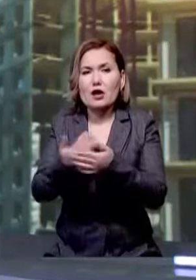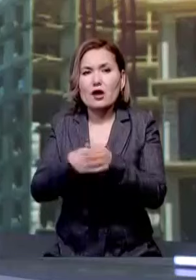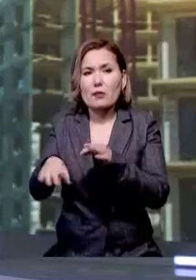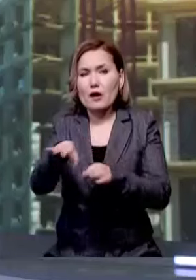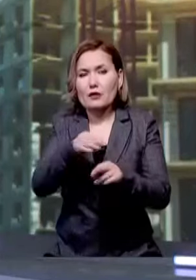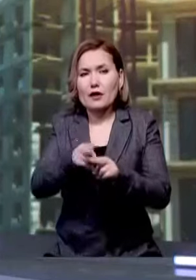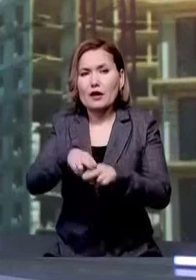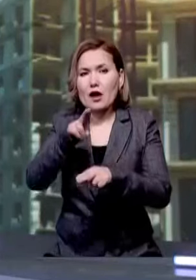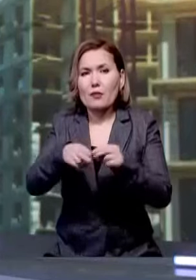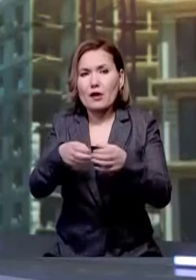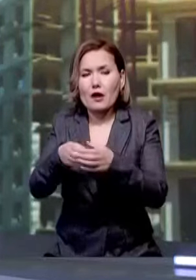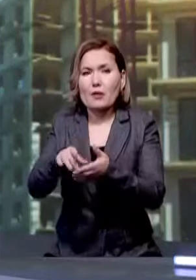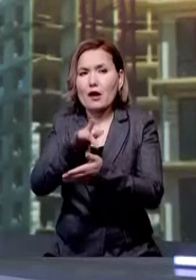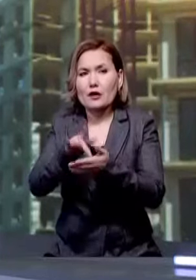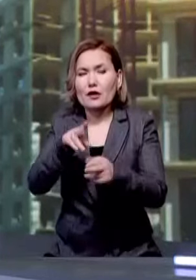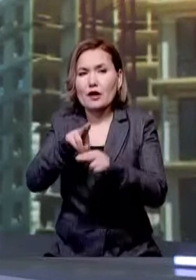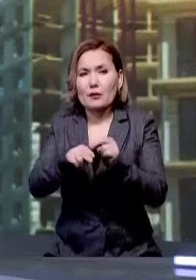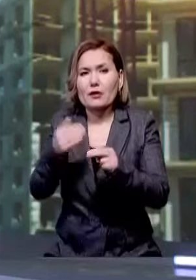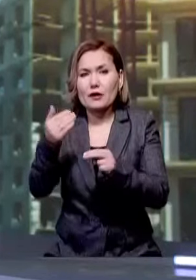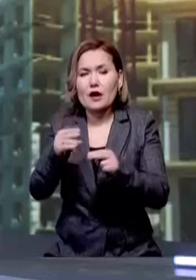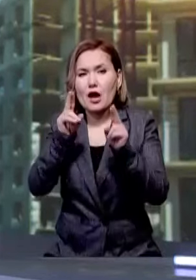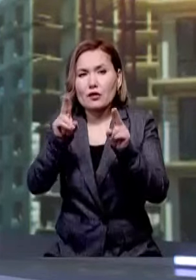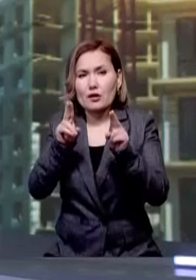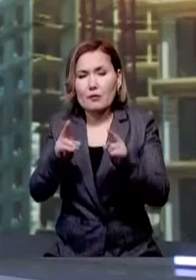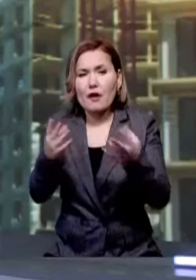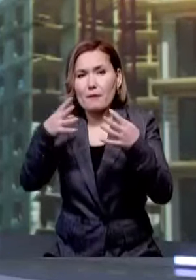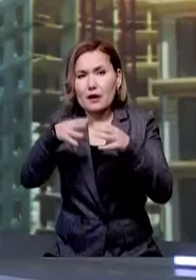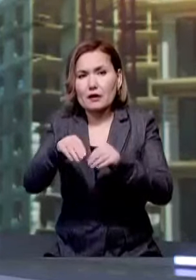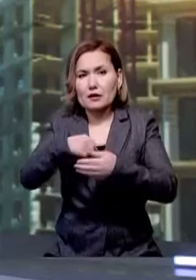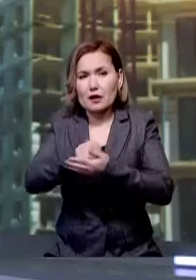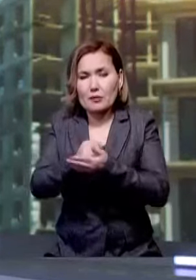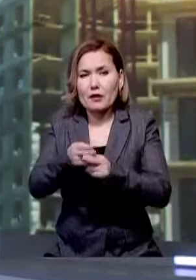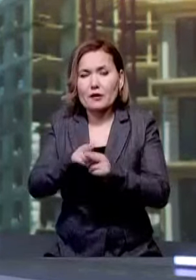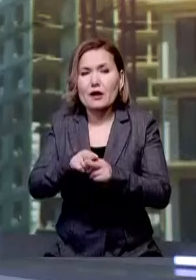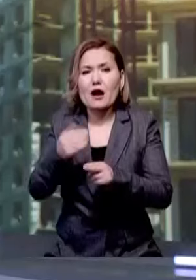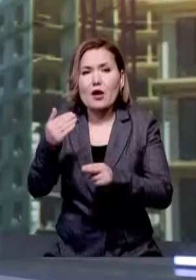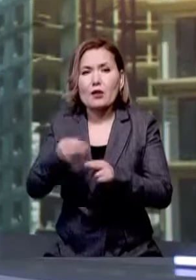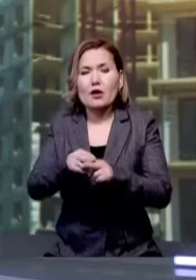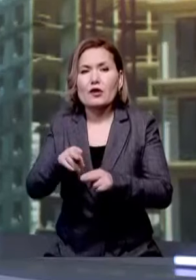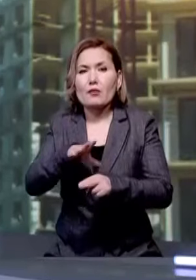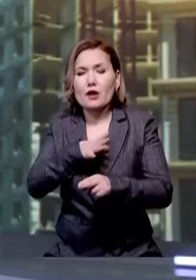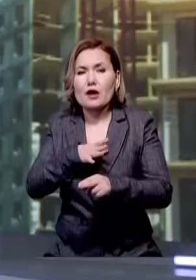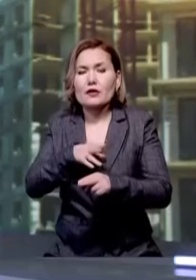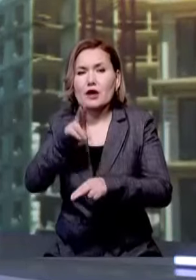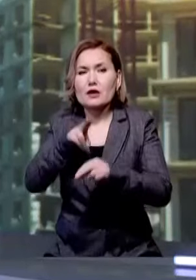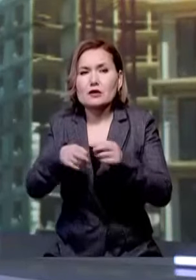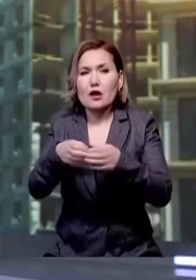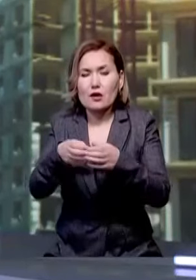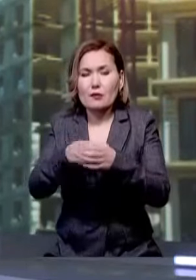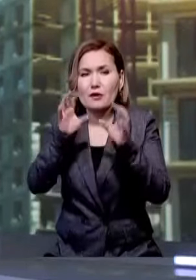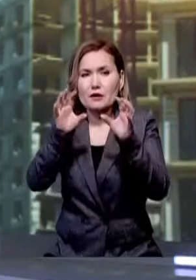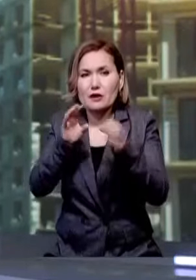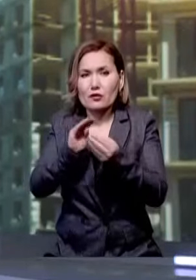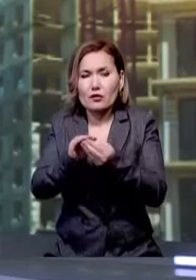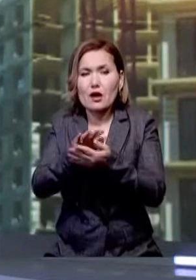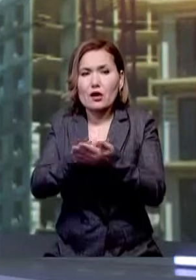жобада сәулет құрылысы мен қала құрылысына тиесілі нормалар біріктірілген. Ал сала өкілдері бұрынғы сәулет заңы сол күйінде қалу